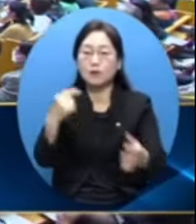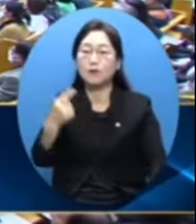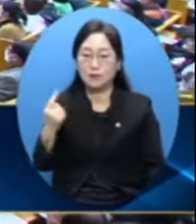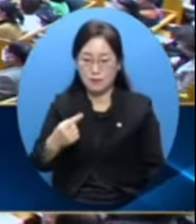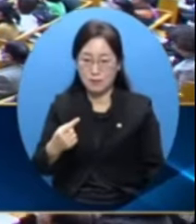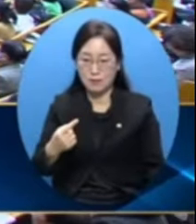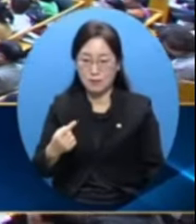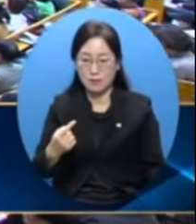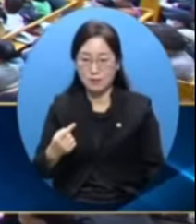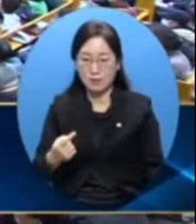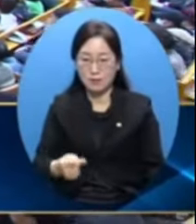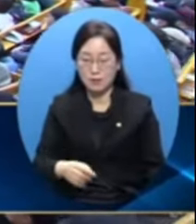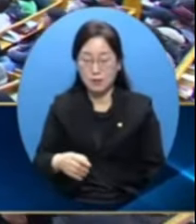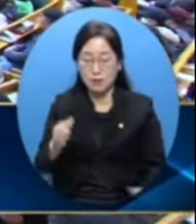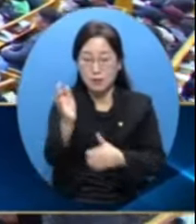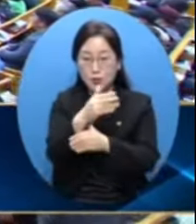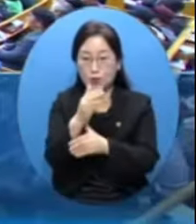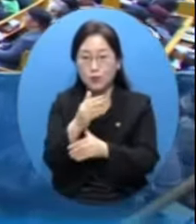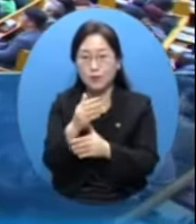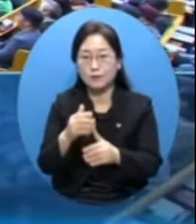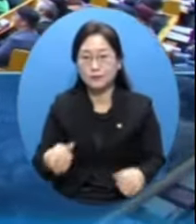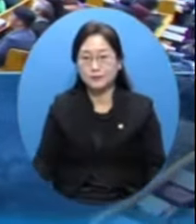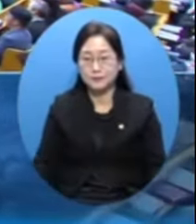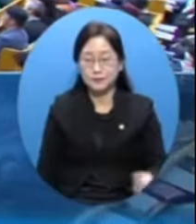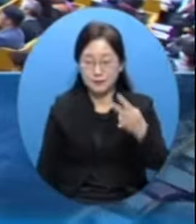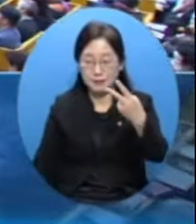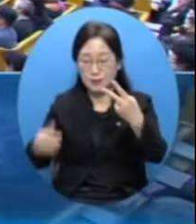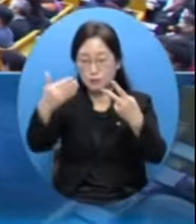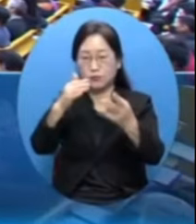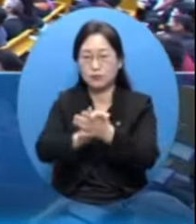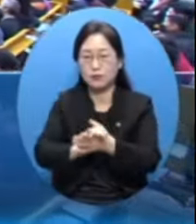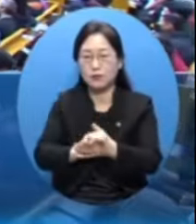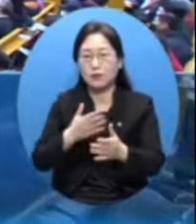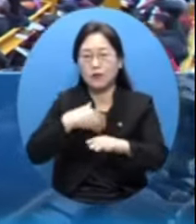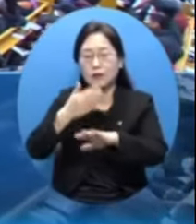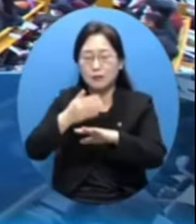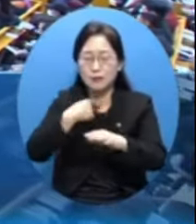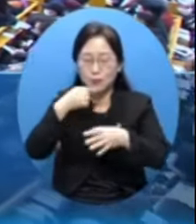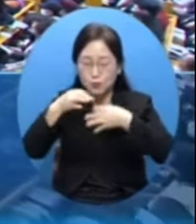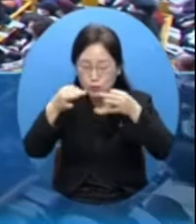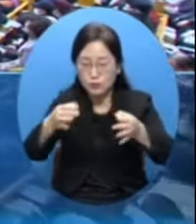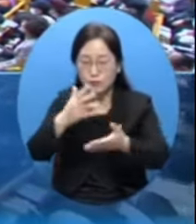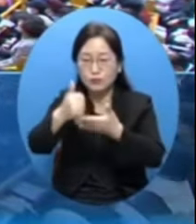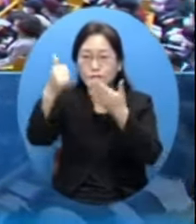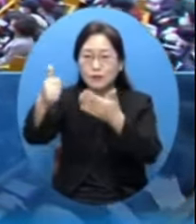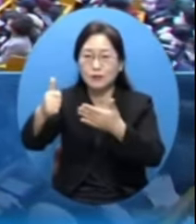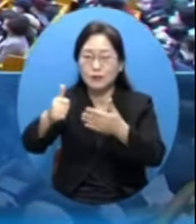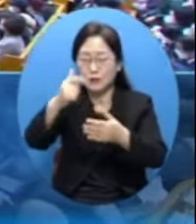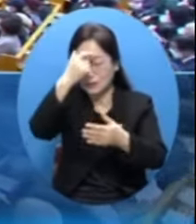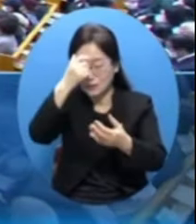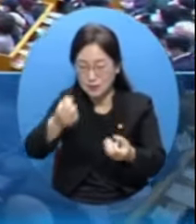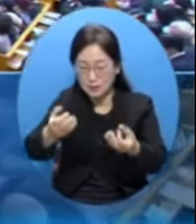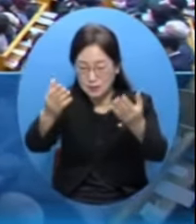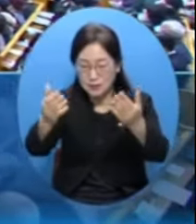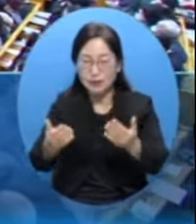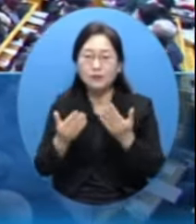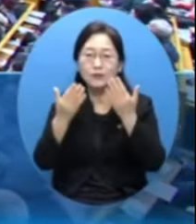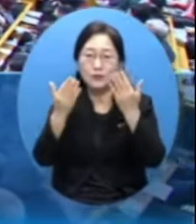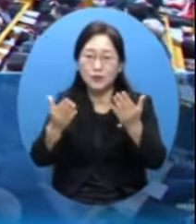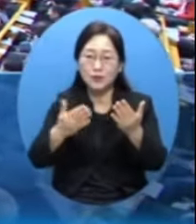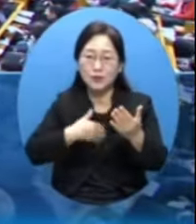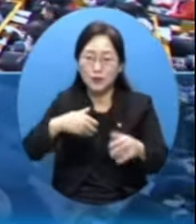것입니다. 요나서 2장 9절에 그는 고백합니다. 나는 감사하는 목소리로 주께 제사를 드리며 나의 소원을